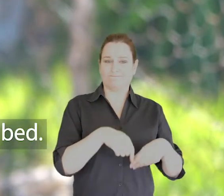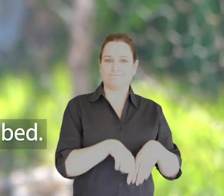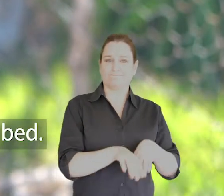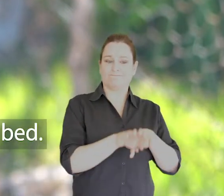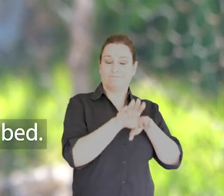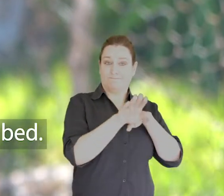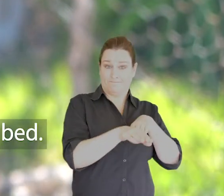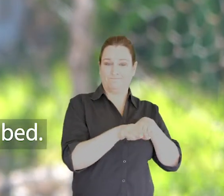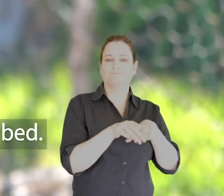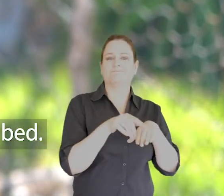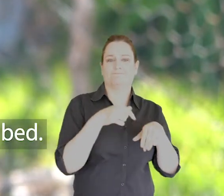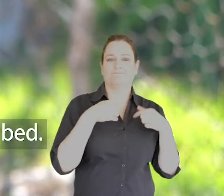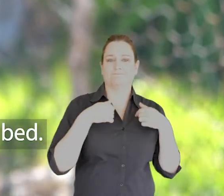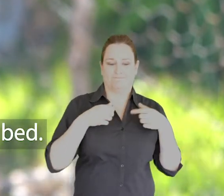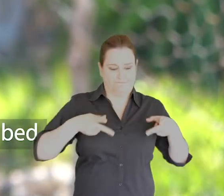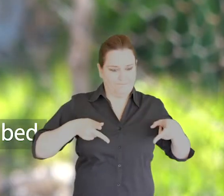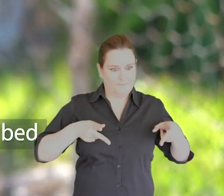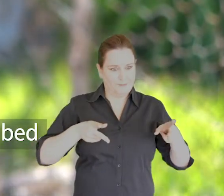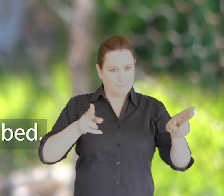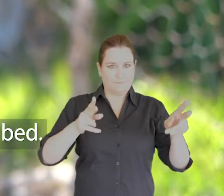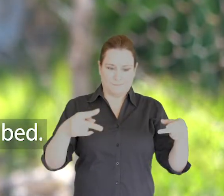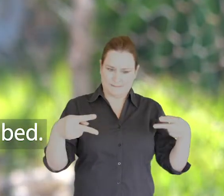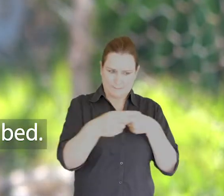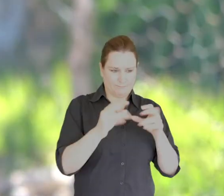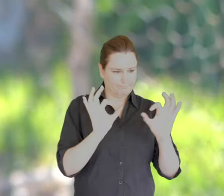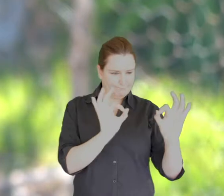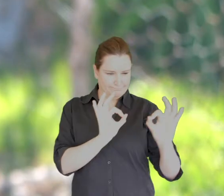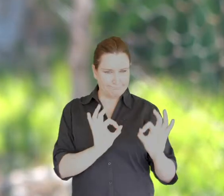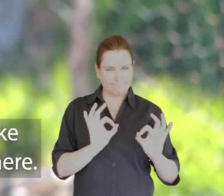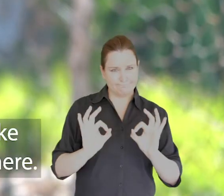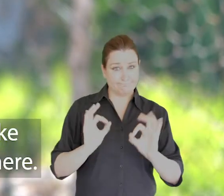En daar is ook om my op haar bed gegooi is.